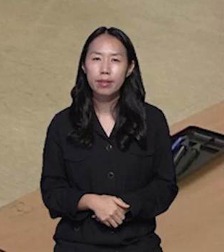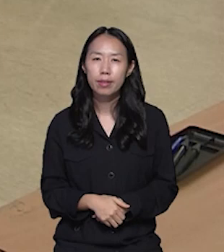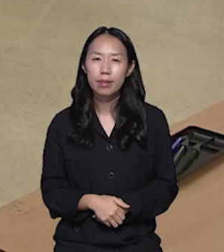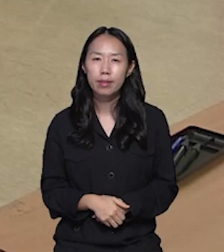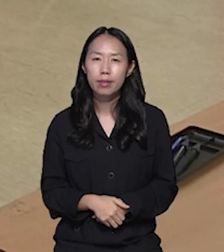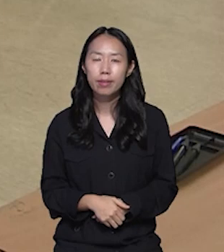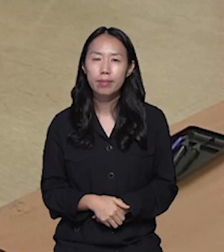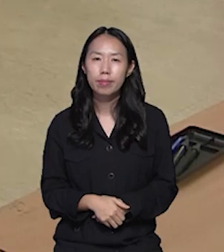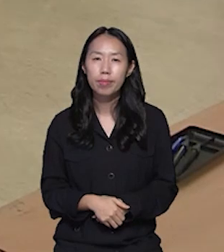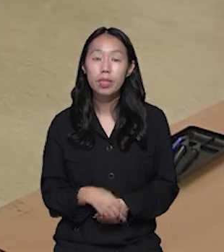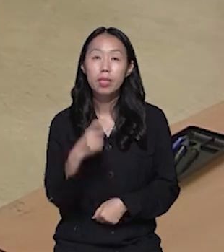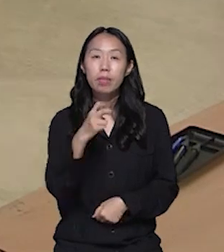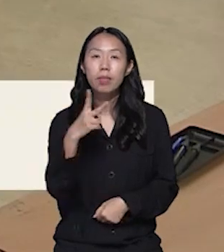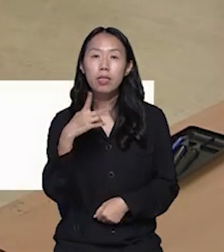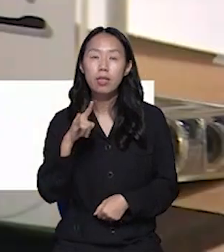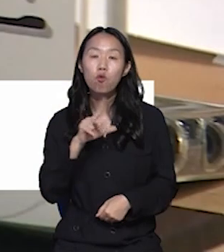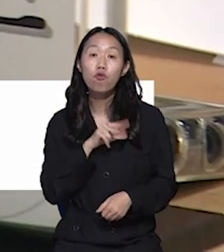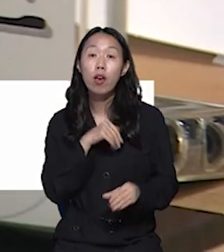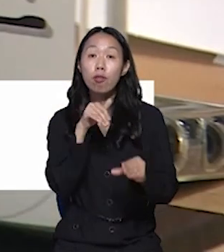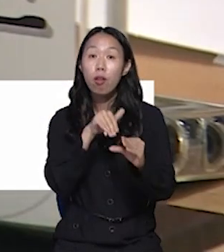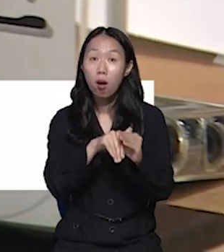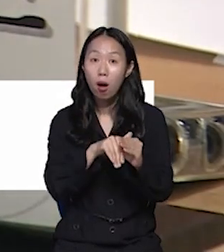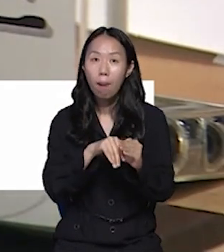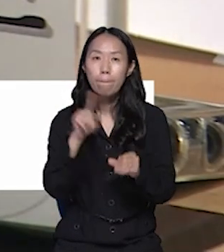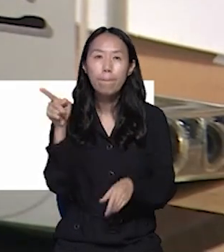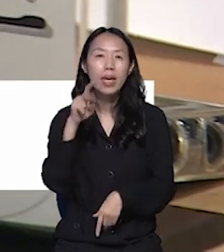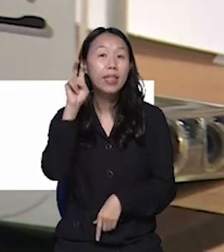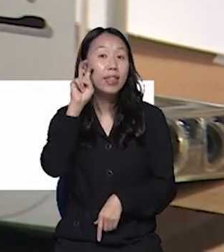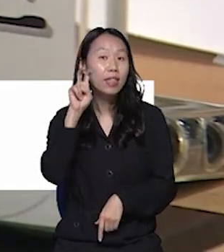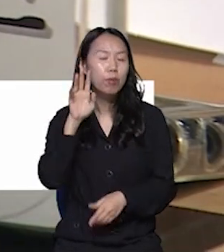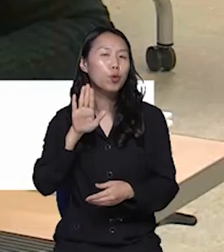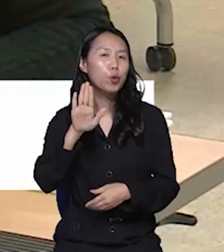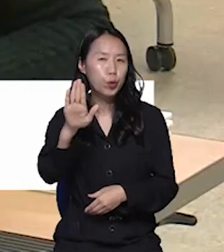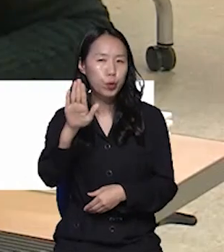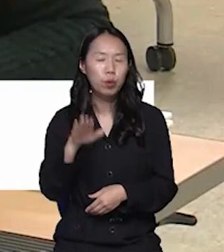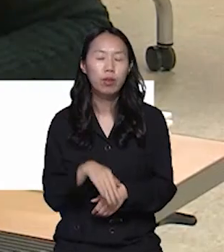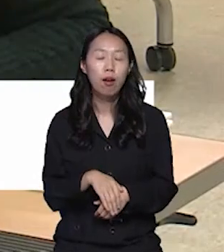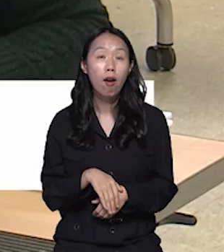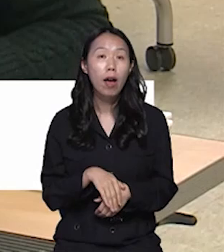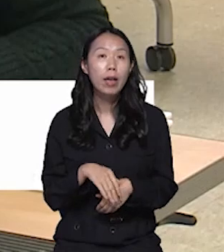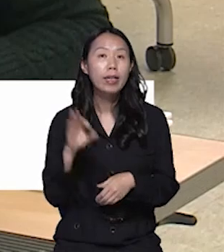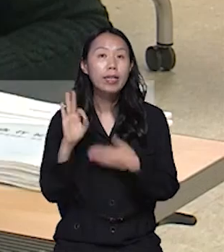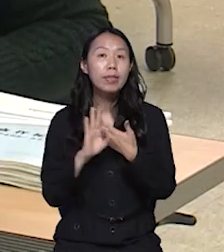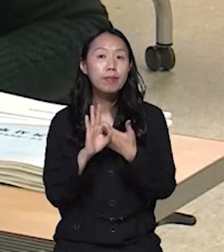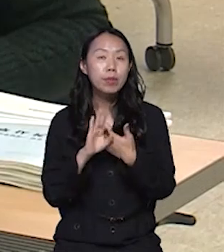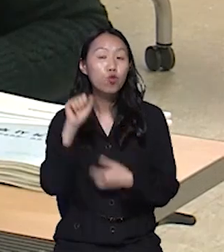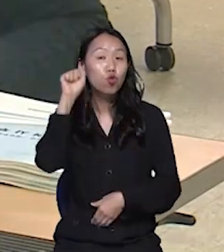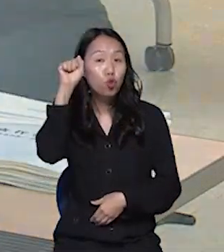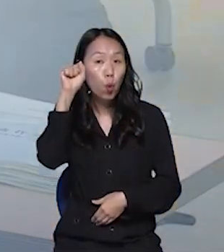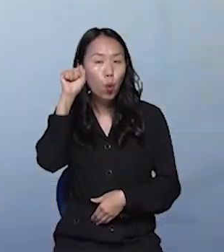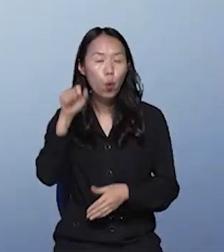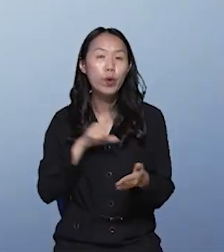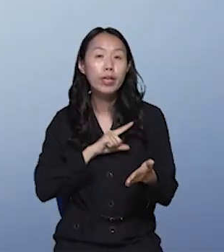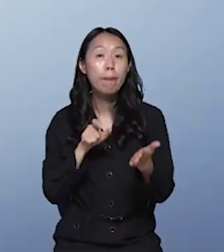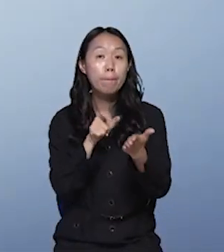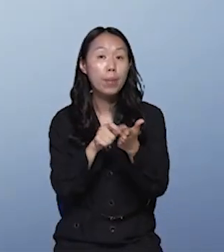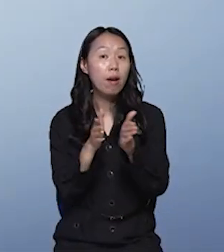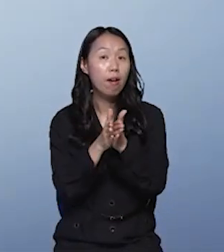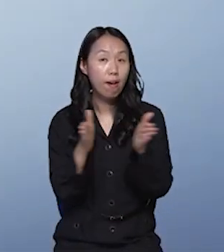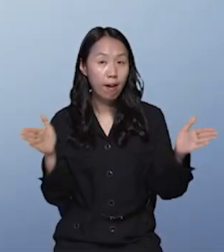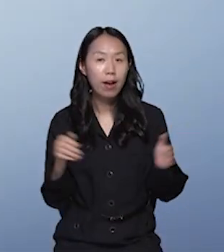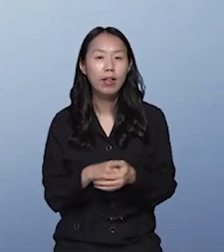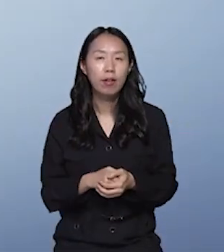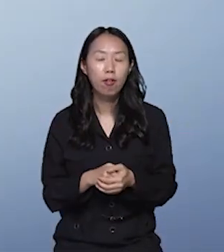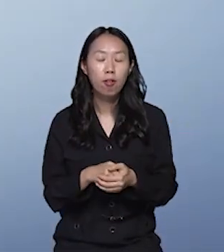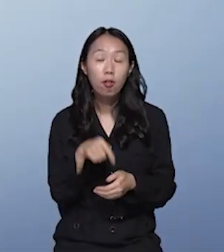기자입니다 22대 국회의원 선거를 120일 앞두고 예비 후보 등록이 시작됩니다 예비 후보로 등록하면 선거